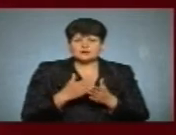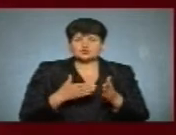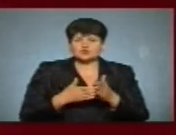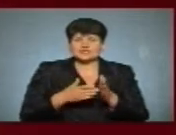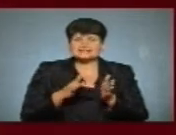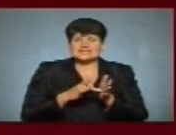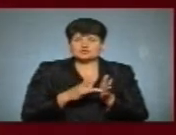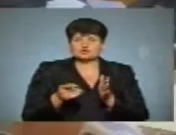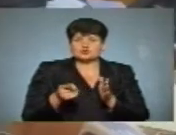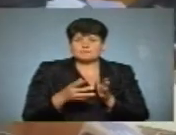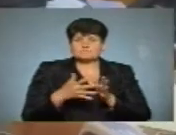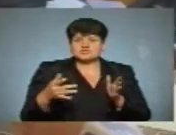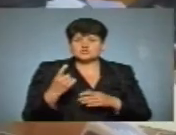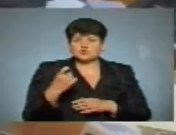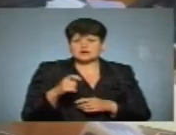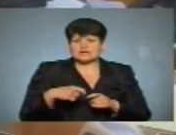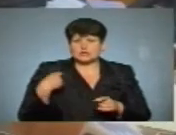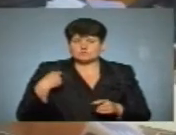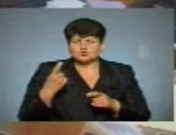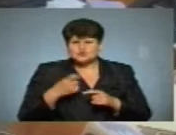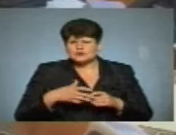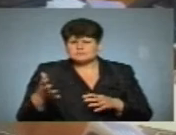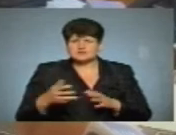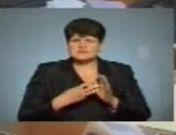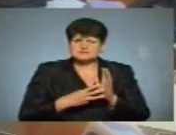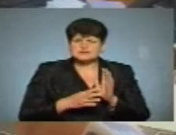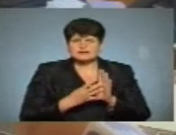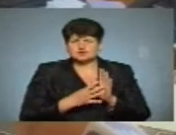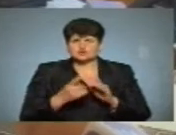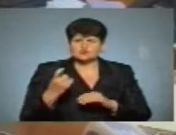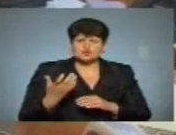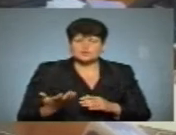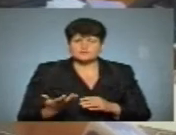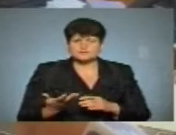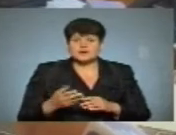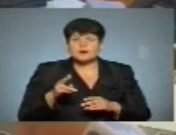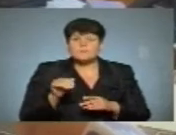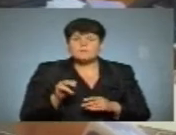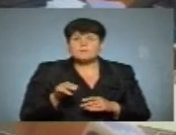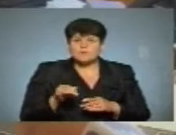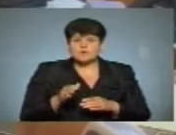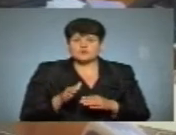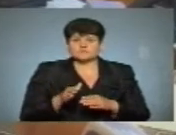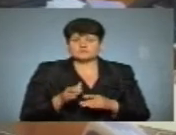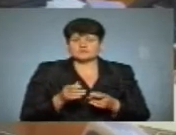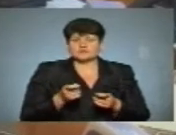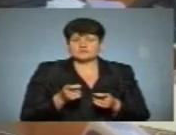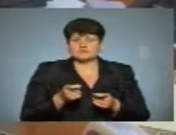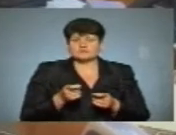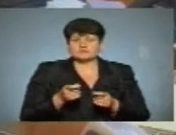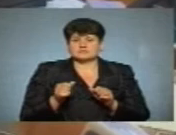Тернополя більше 100 кілометрів, 100 і більше, 80, 90, 100. По адмініструванню йдеться мова про